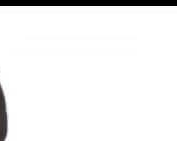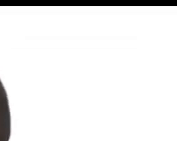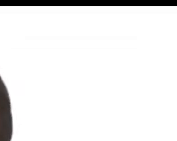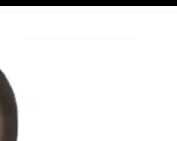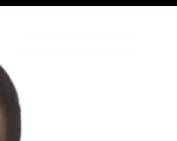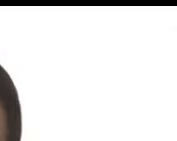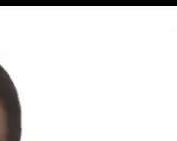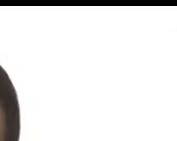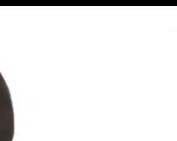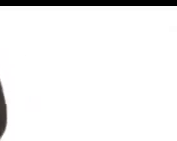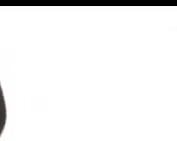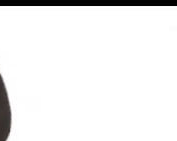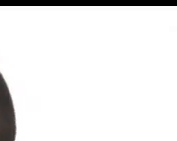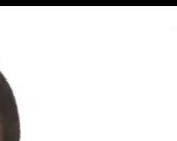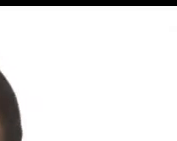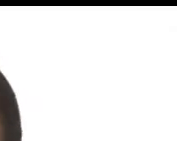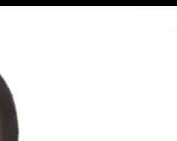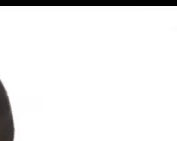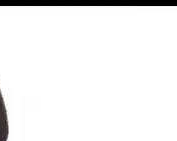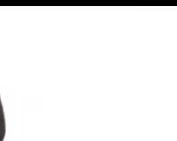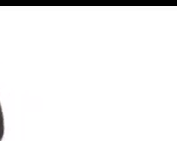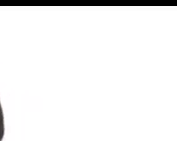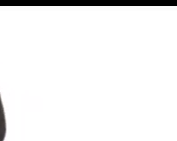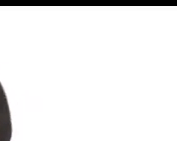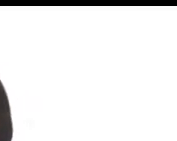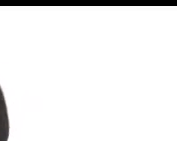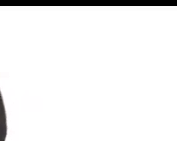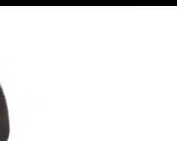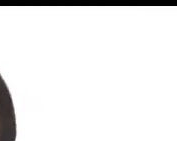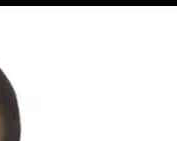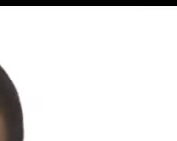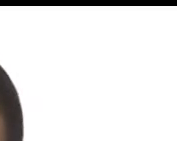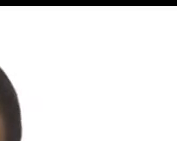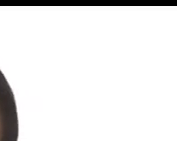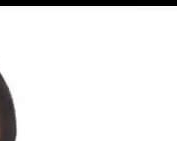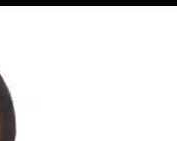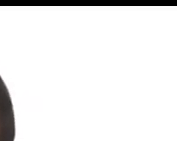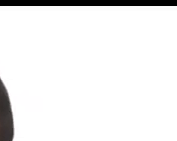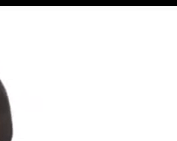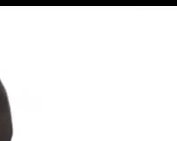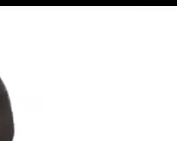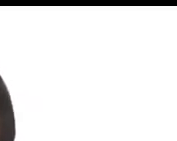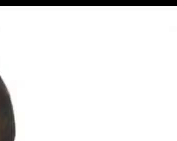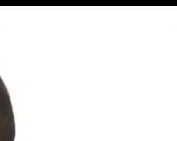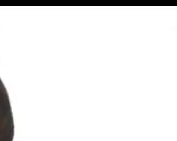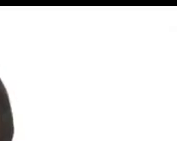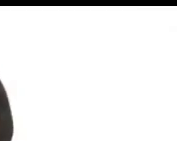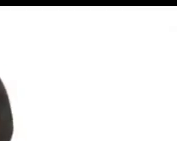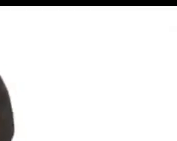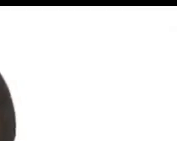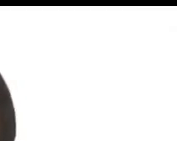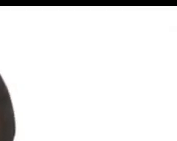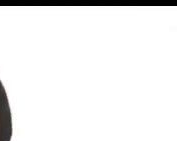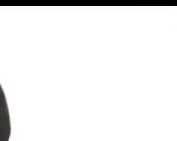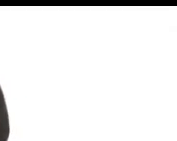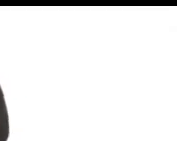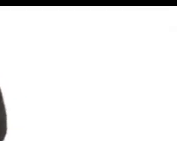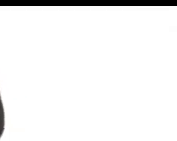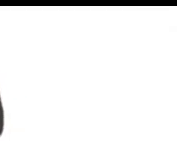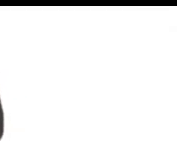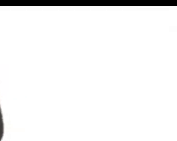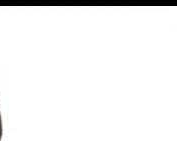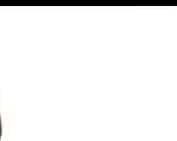menyebutkan bahwa memang integrasi ke pemerintah daerah dalam hal ini konteks pengaduan masyarakat biayanya layanan konsumen lebih